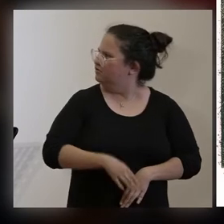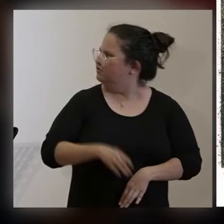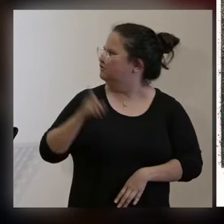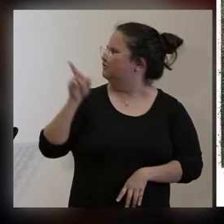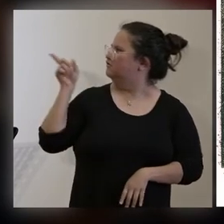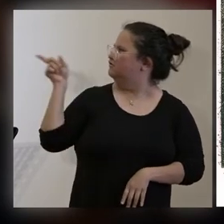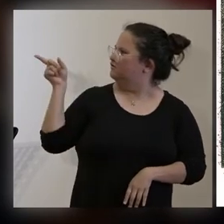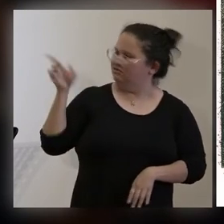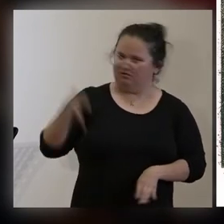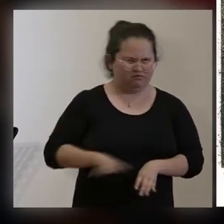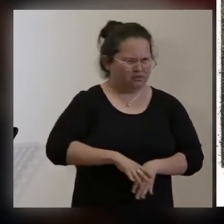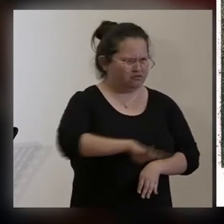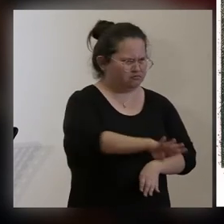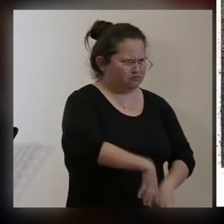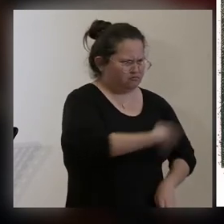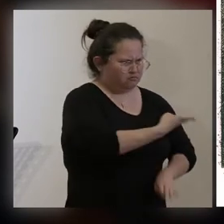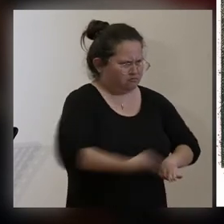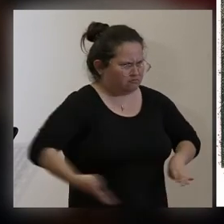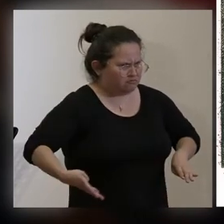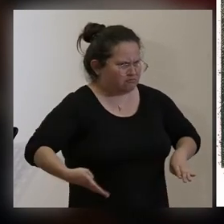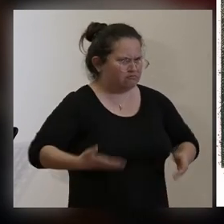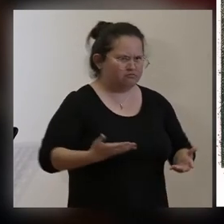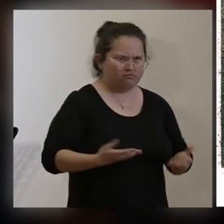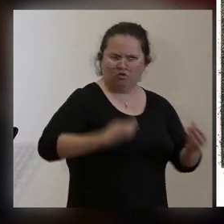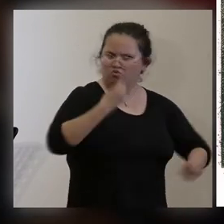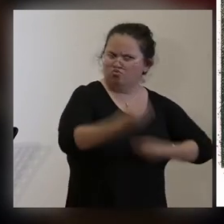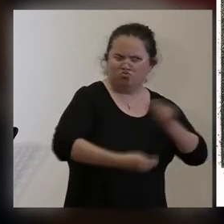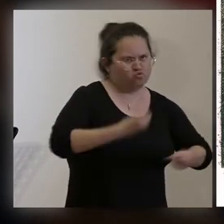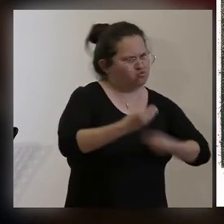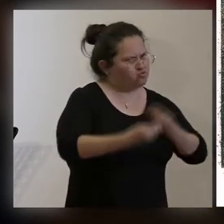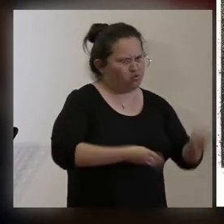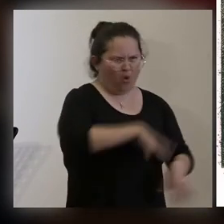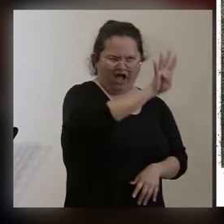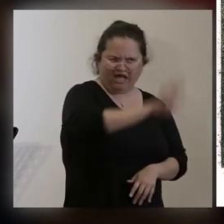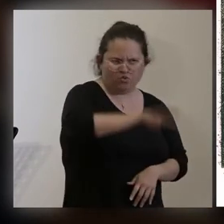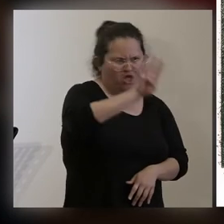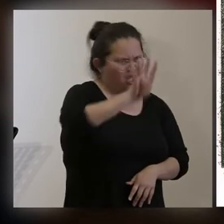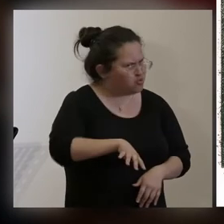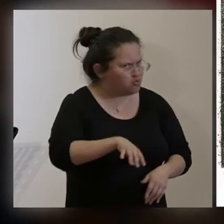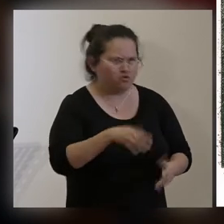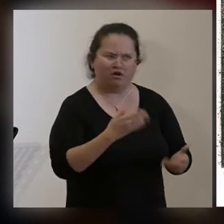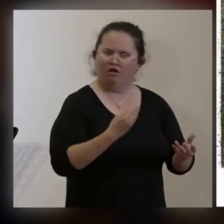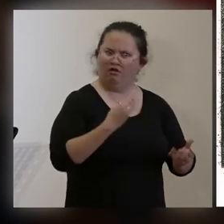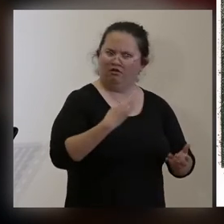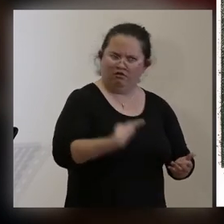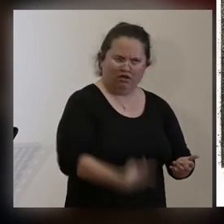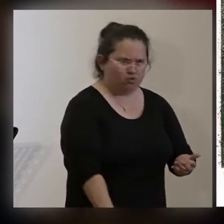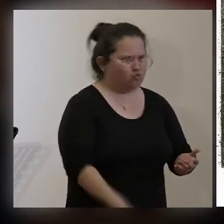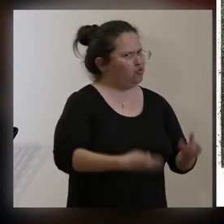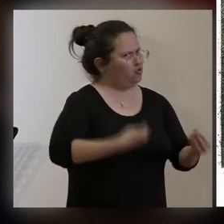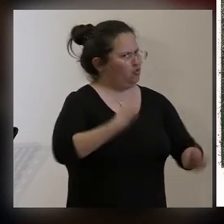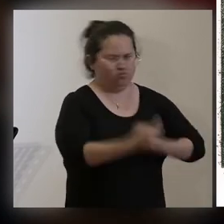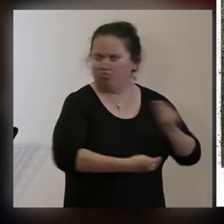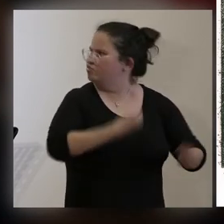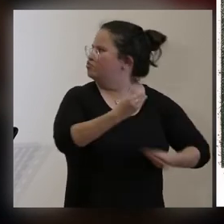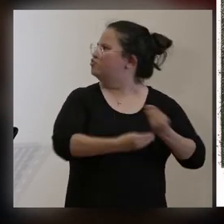avec du quadrillage, soit avec des rayures, soit avec des